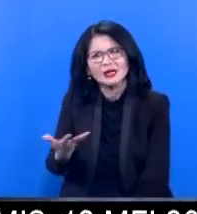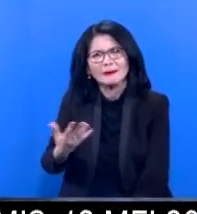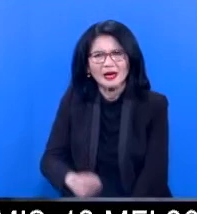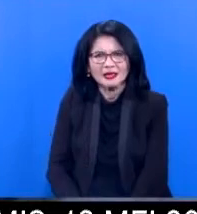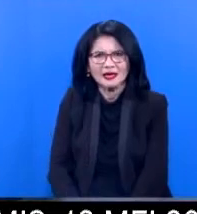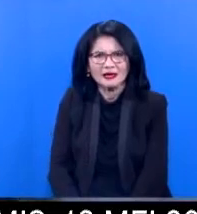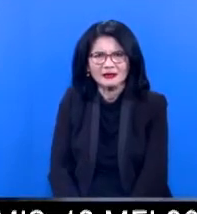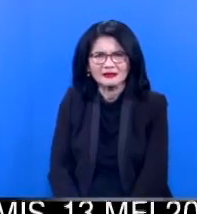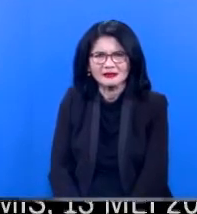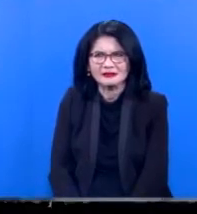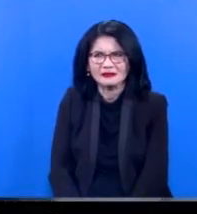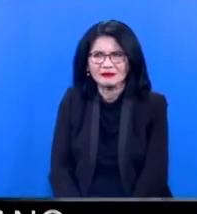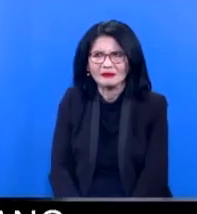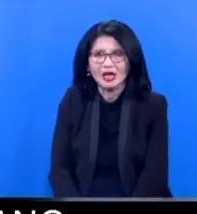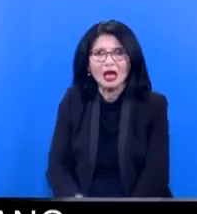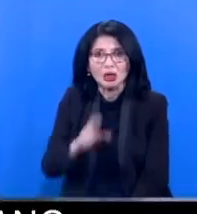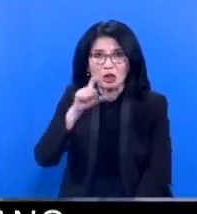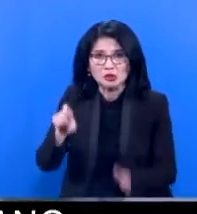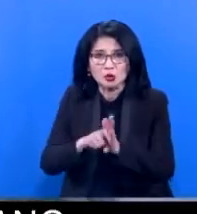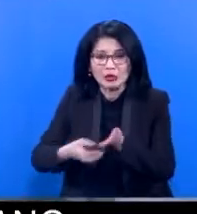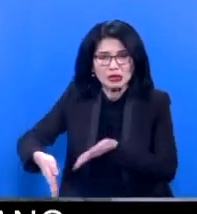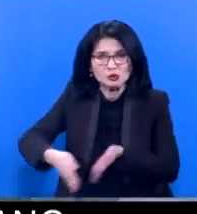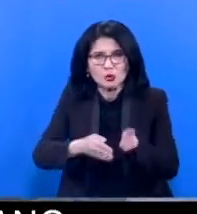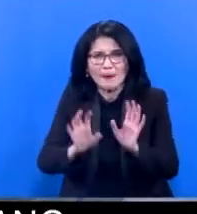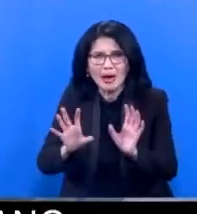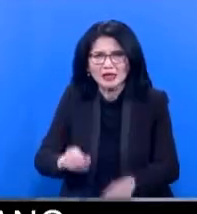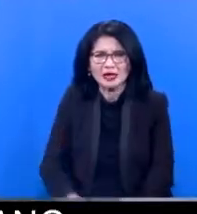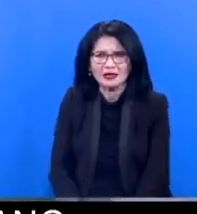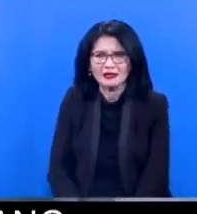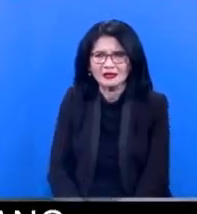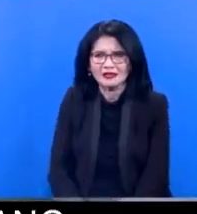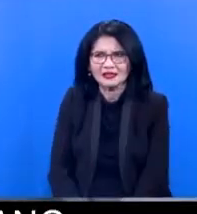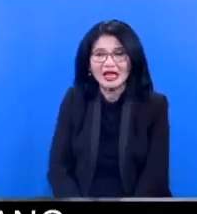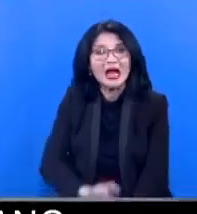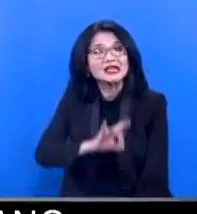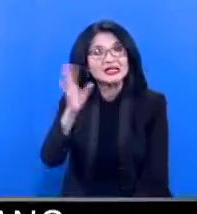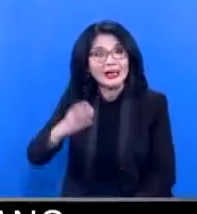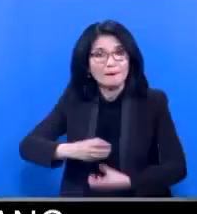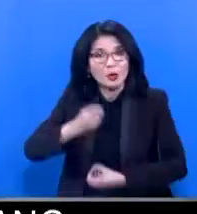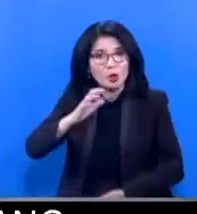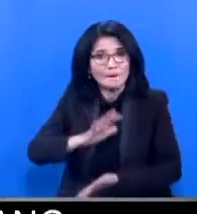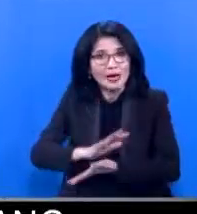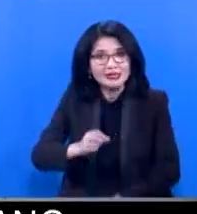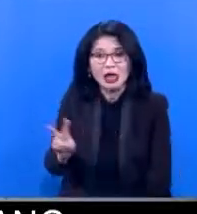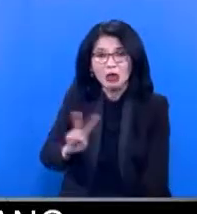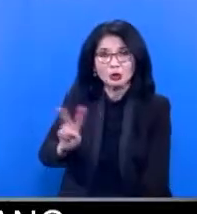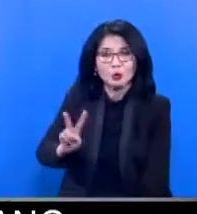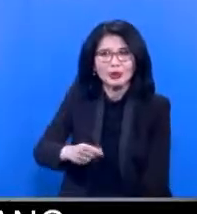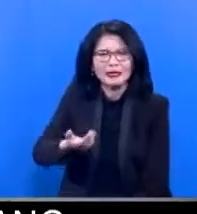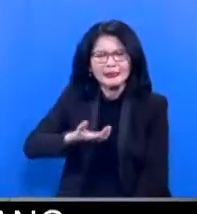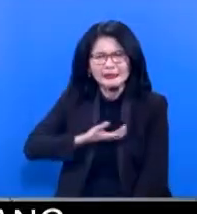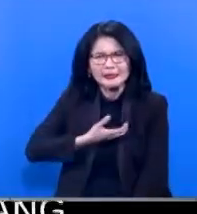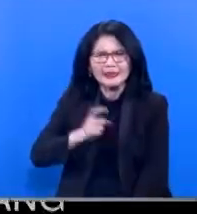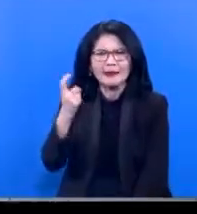beberapa tempat, kayak di tanah air, kayak di sungai. Tidak berhenti sampai botol plastik bekas, keduanya juga masih ingin